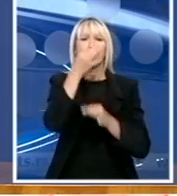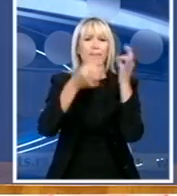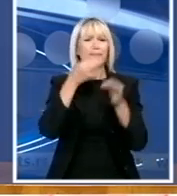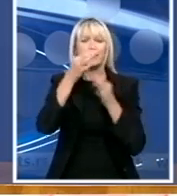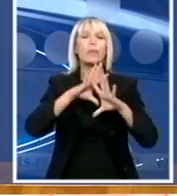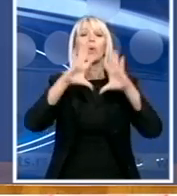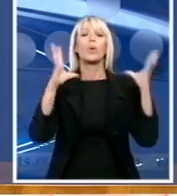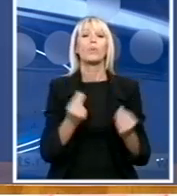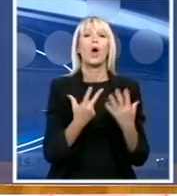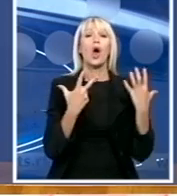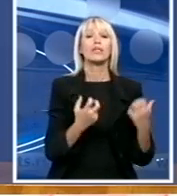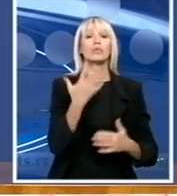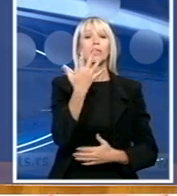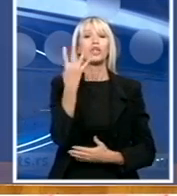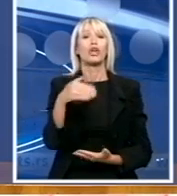ukupno